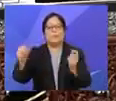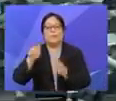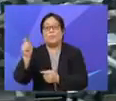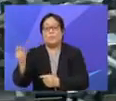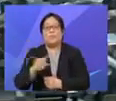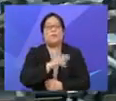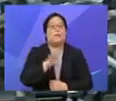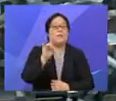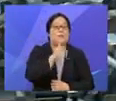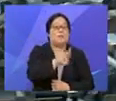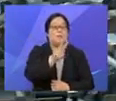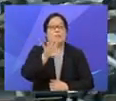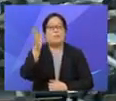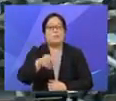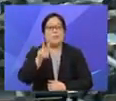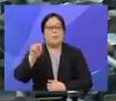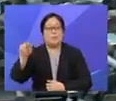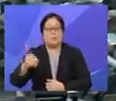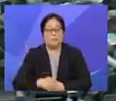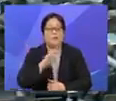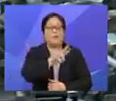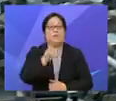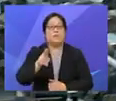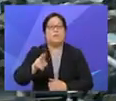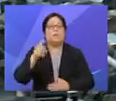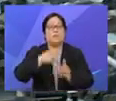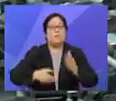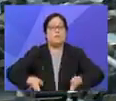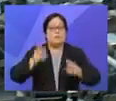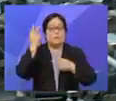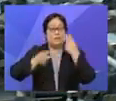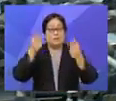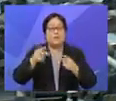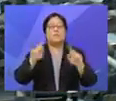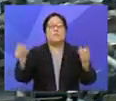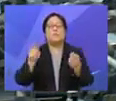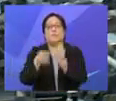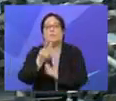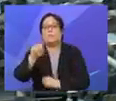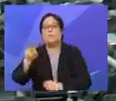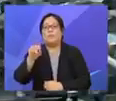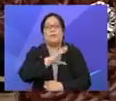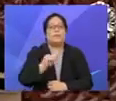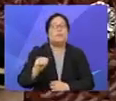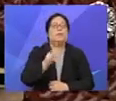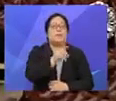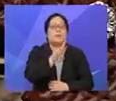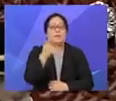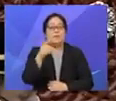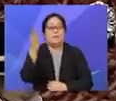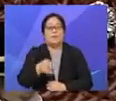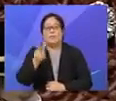tinggi ad panjang lagi masa dana truk keperluan tambahan Put saat